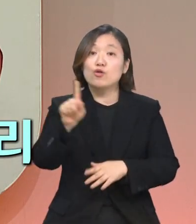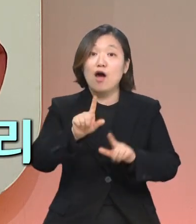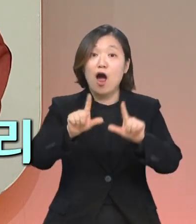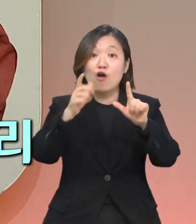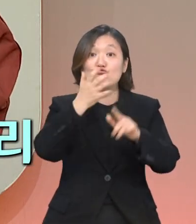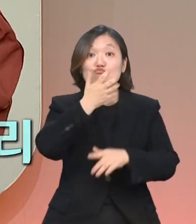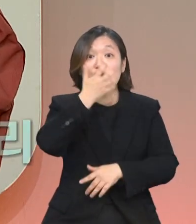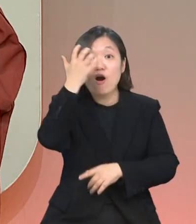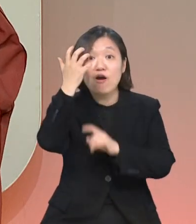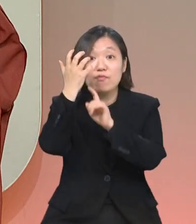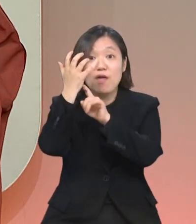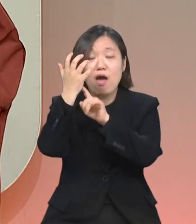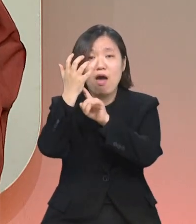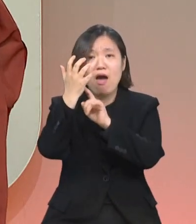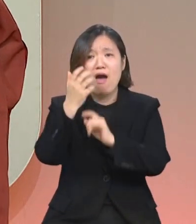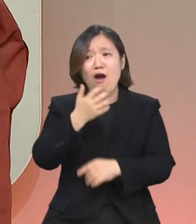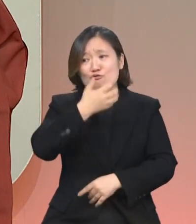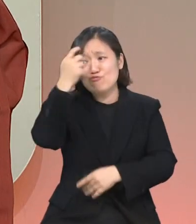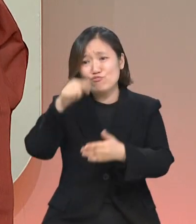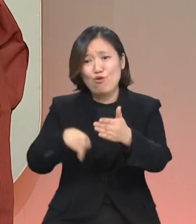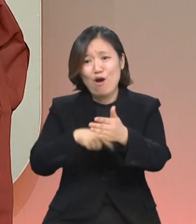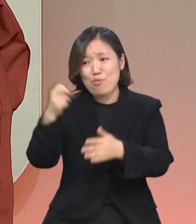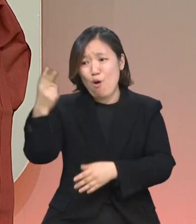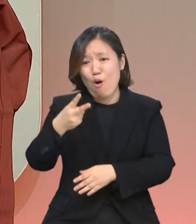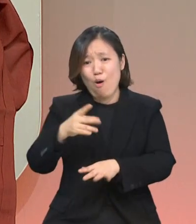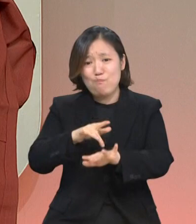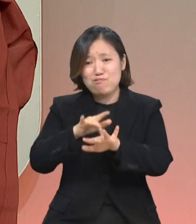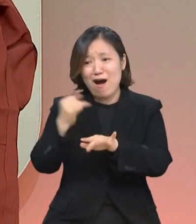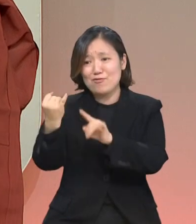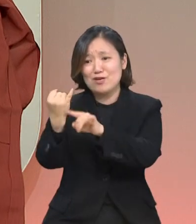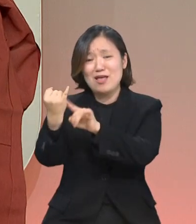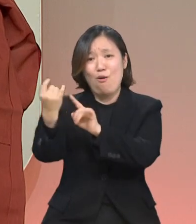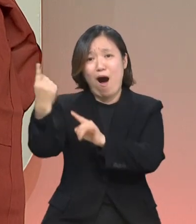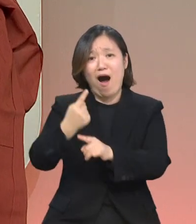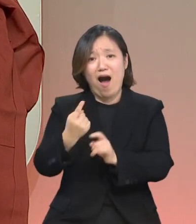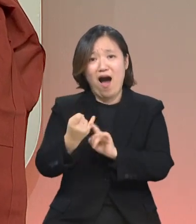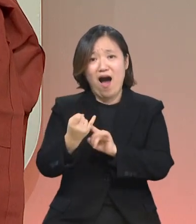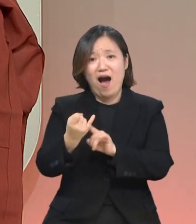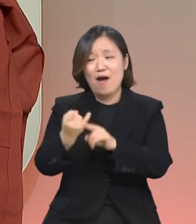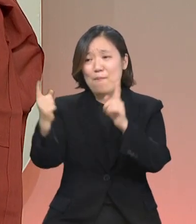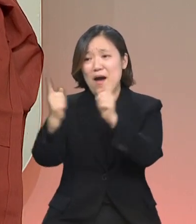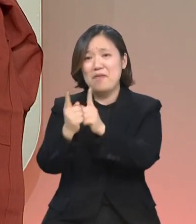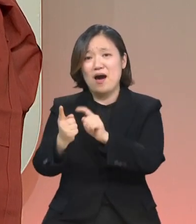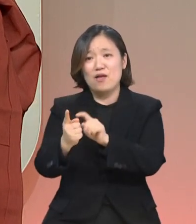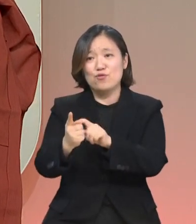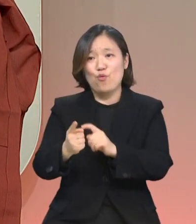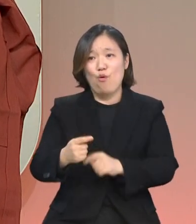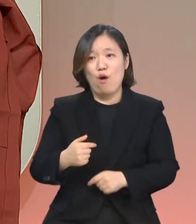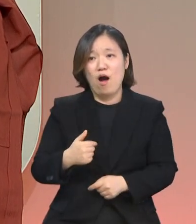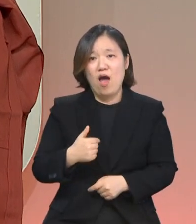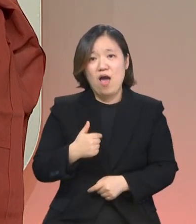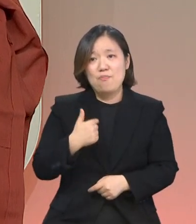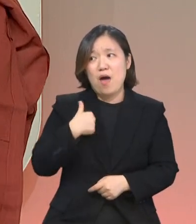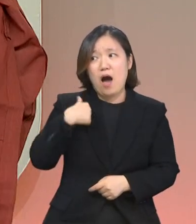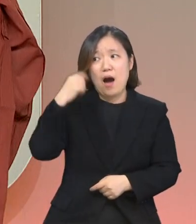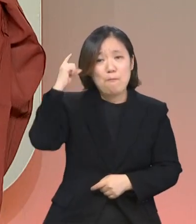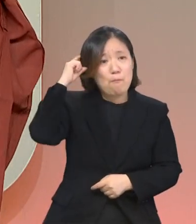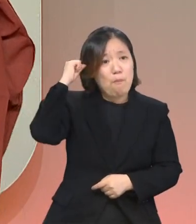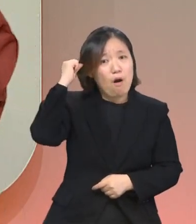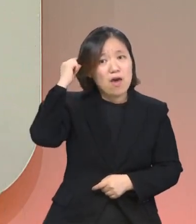날 꿈을 꿨는데 꿈에 또 여자 귀신이 나타났대요 여자 귀신이 나타나서요 보살님요